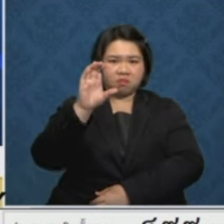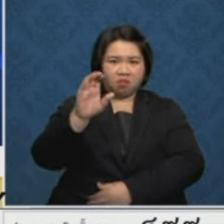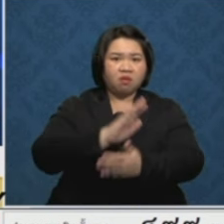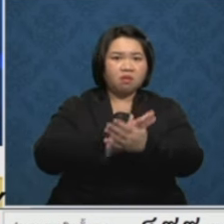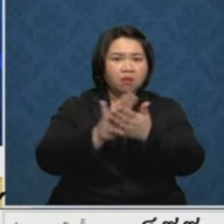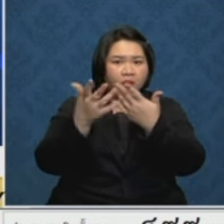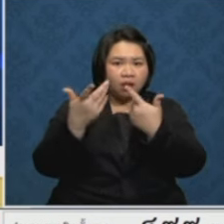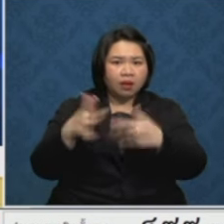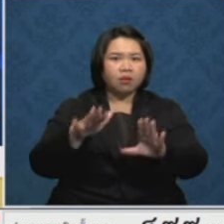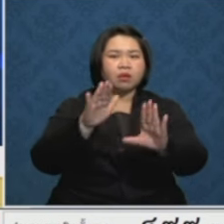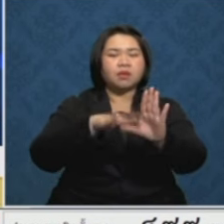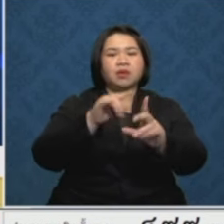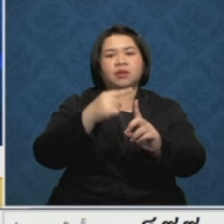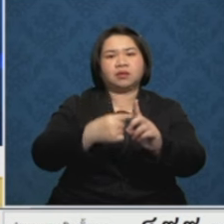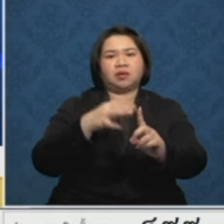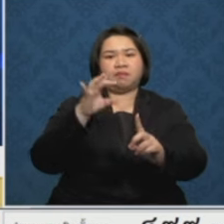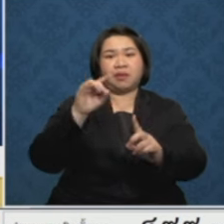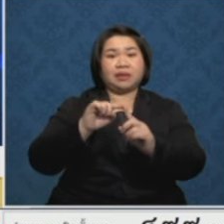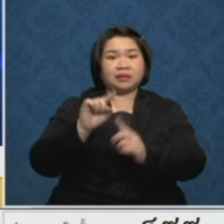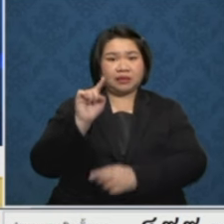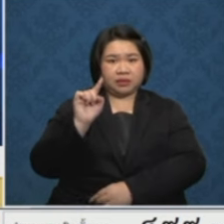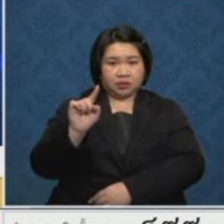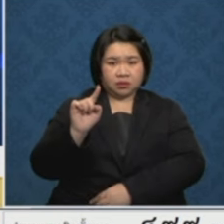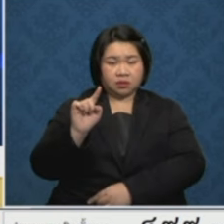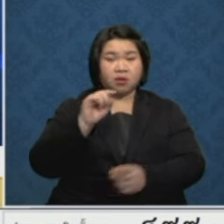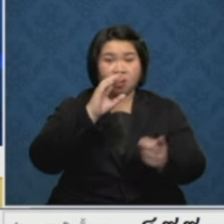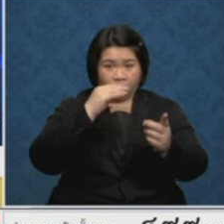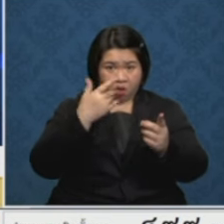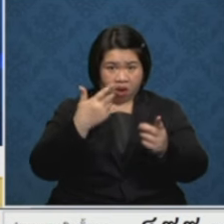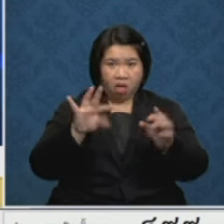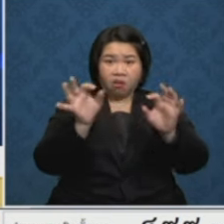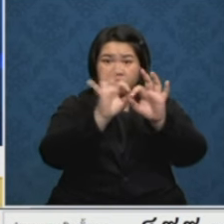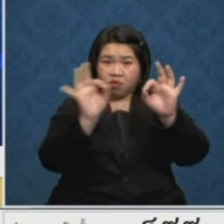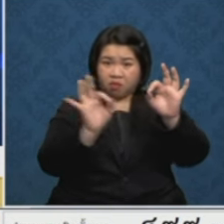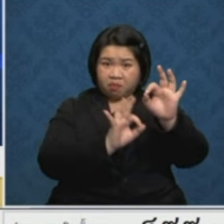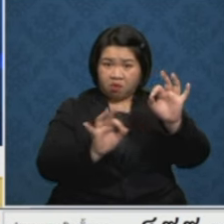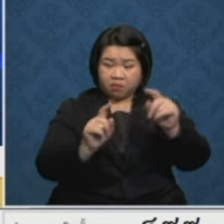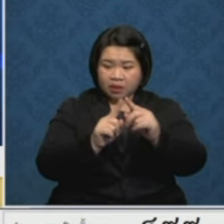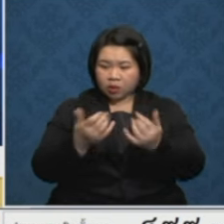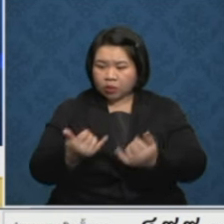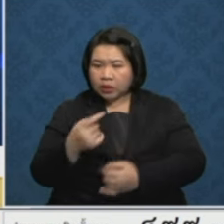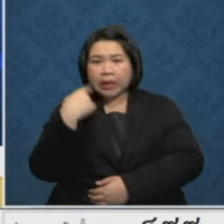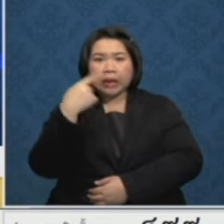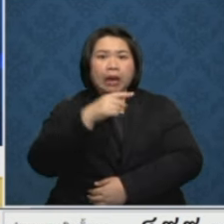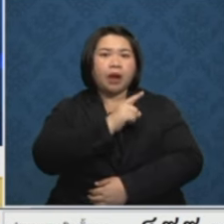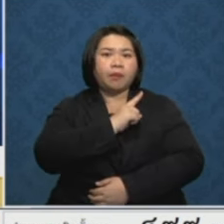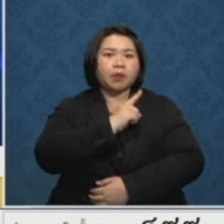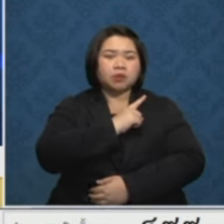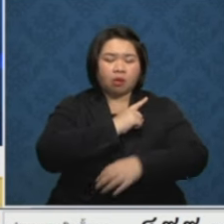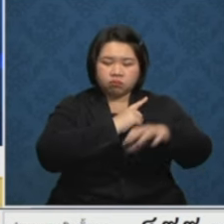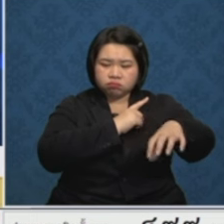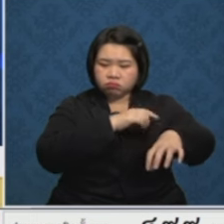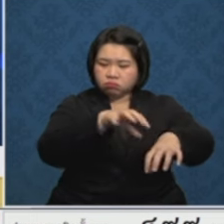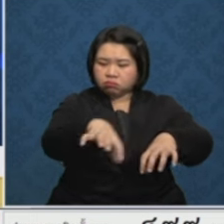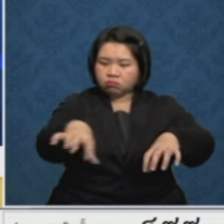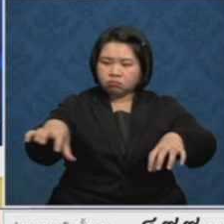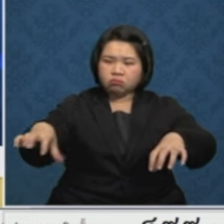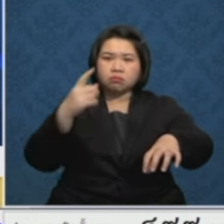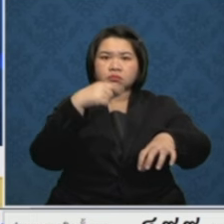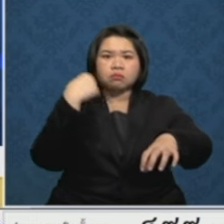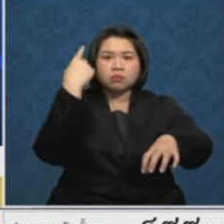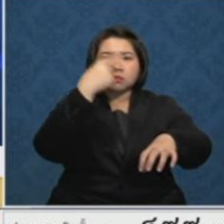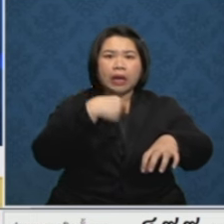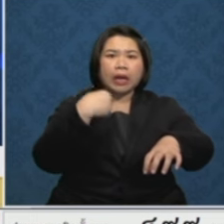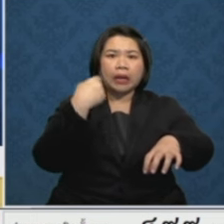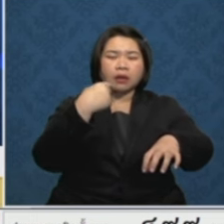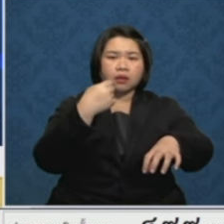ทะเบียนวันที่1สิงหาคมอีก15วันจะลงทะเบียนวันนี้ยังหาเจ้าภาพไม่ได้ค่ะเห็นได้จากการที่เขียน